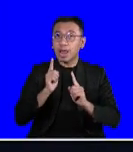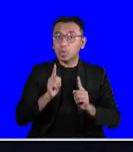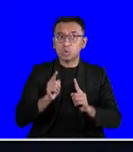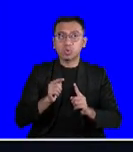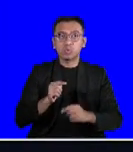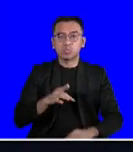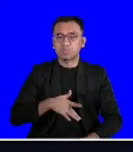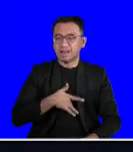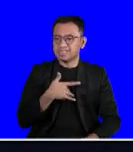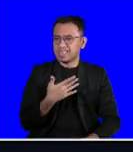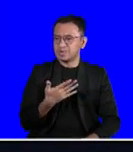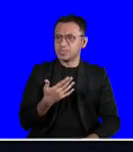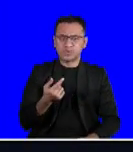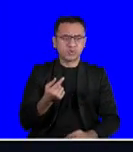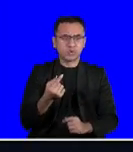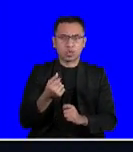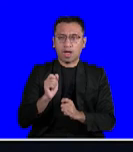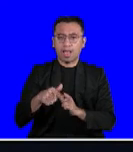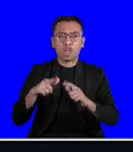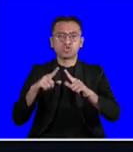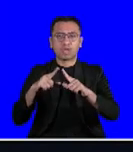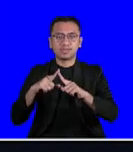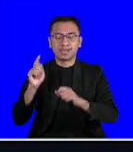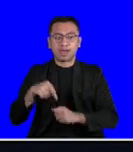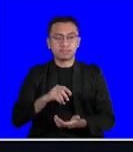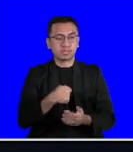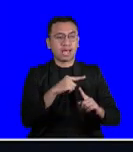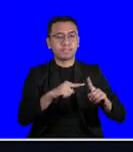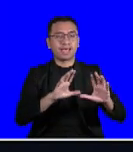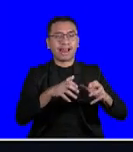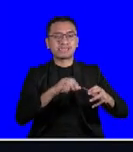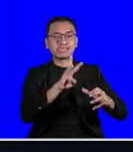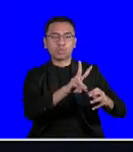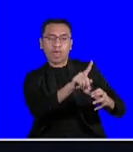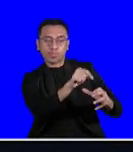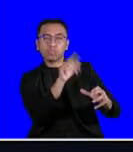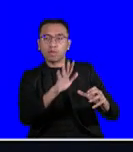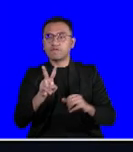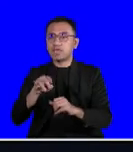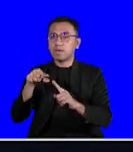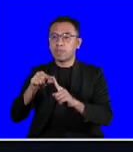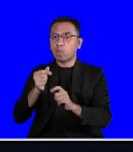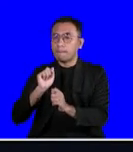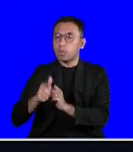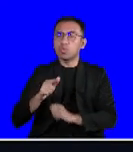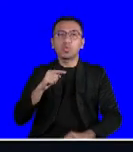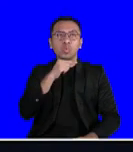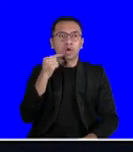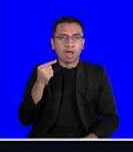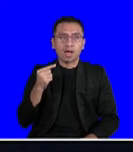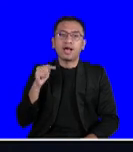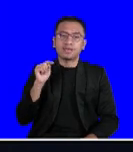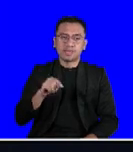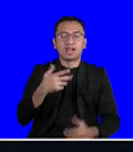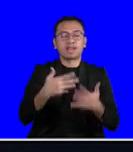merasa kurang untuk dana penggantian asuransi pada kelas yang sudah Anda beli, maka Anda boleh pindah